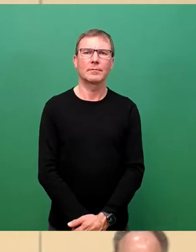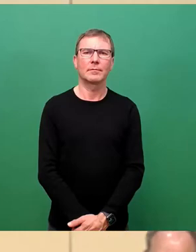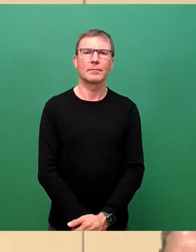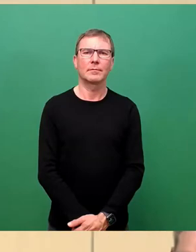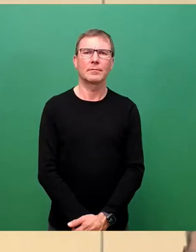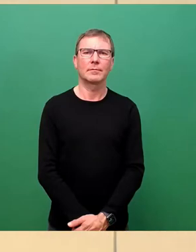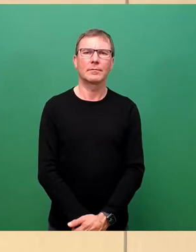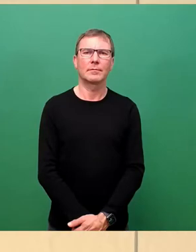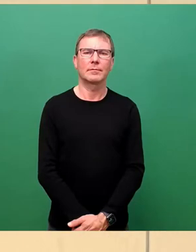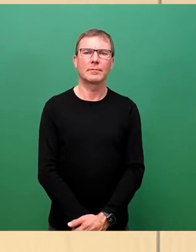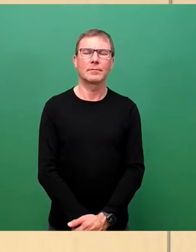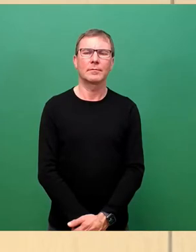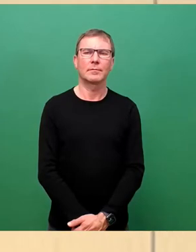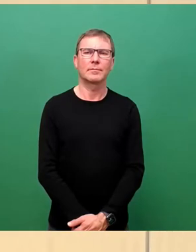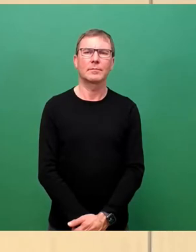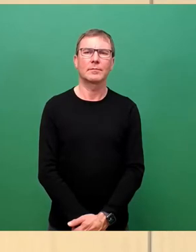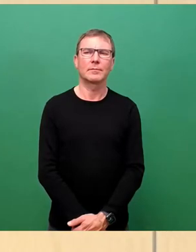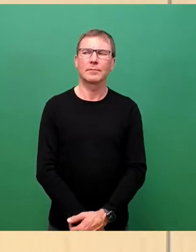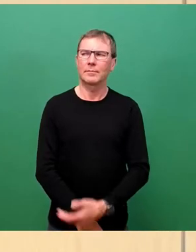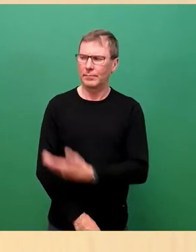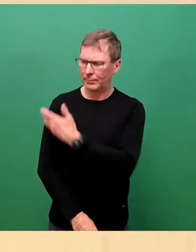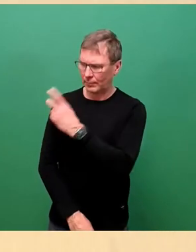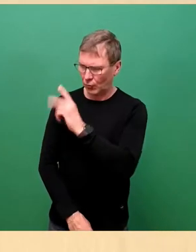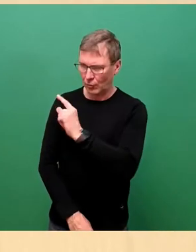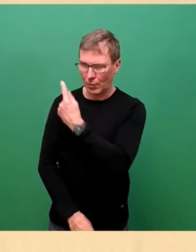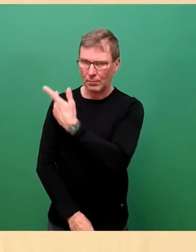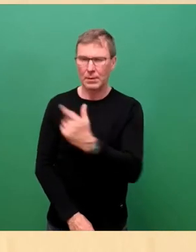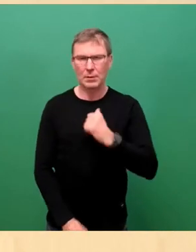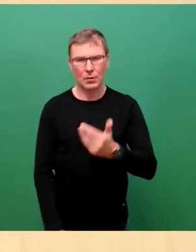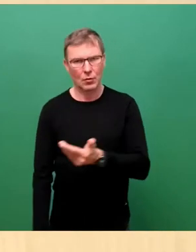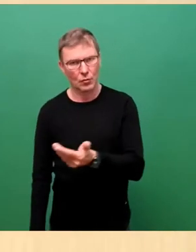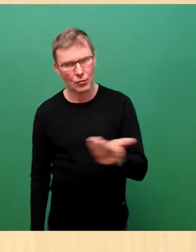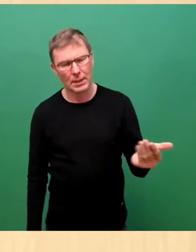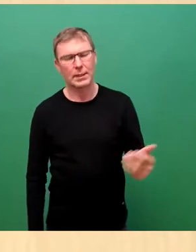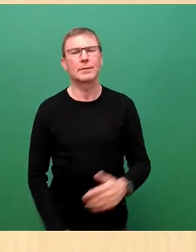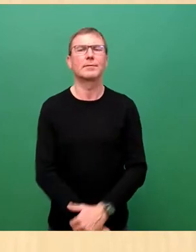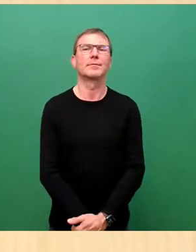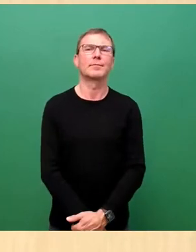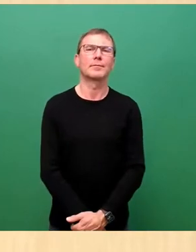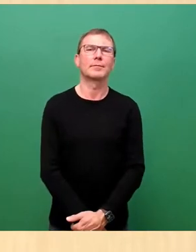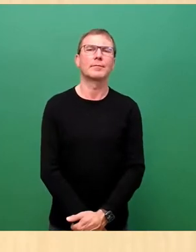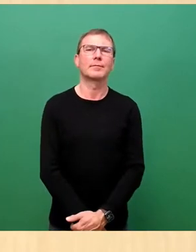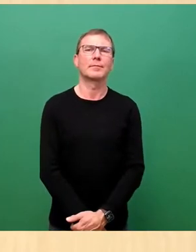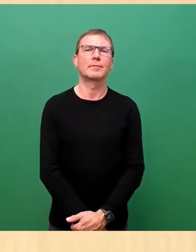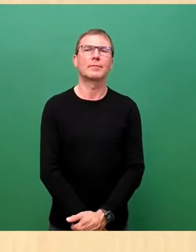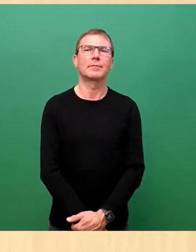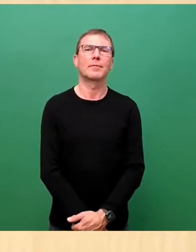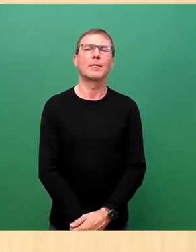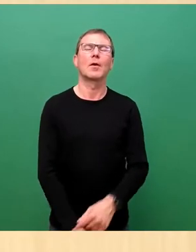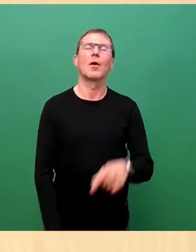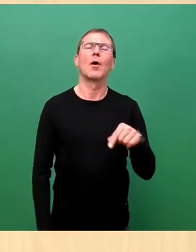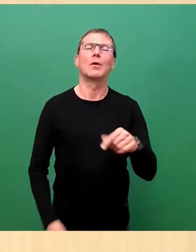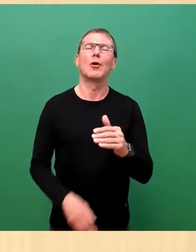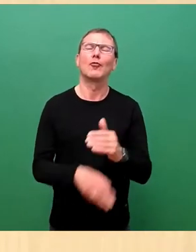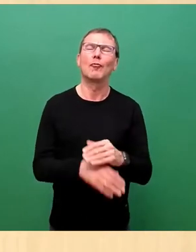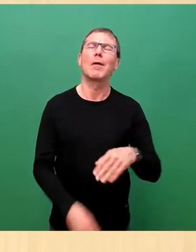Sehr geehrter Herr Oberbürgermeister, liebe Kolleginnen und Kollegen, es ist ja heute wirklich schon mehrfach